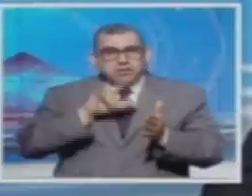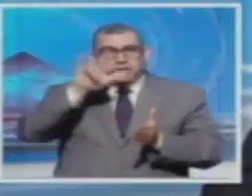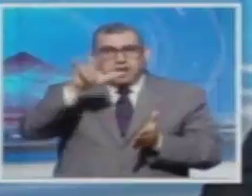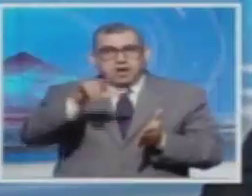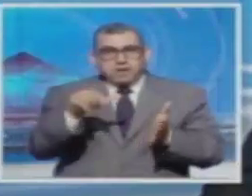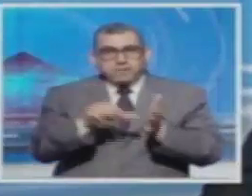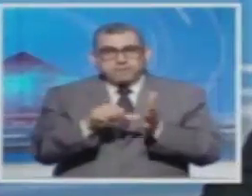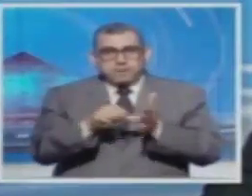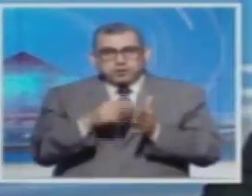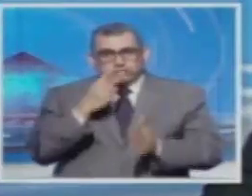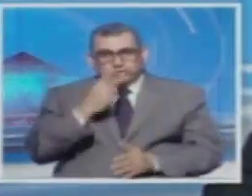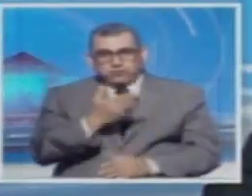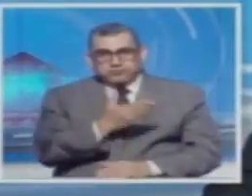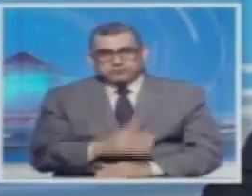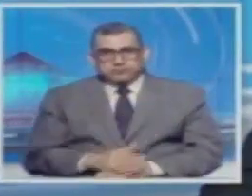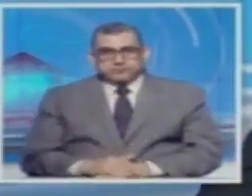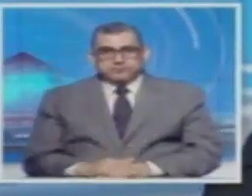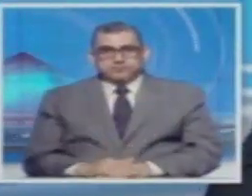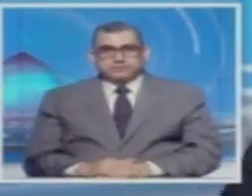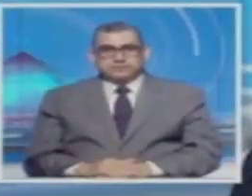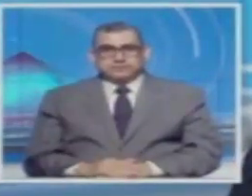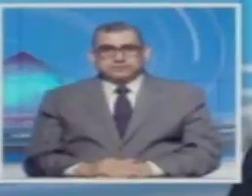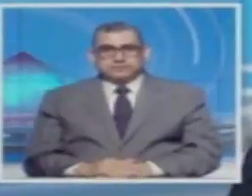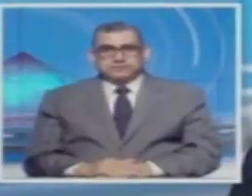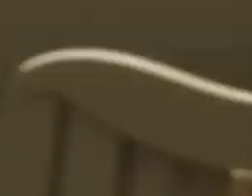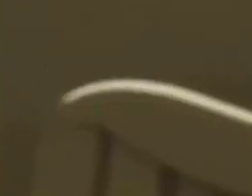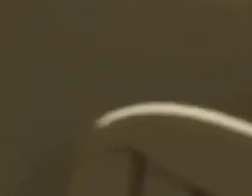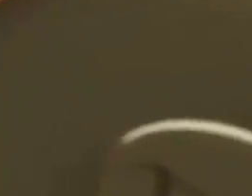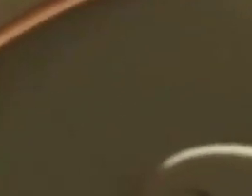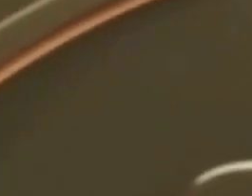لقطاع الطيران المدني. نتابع.